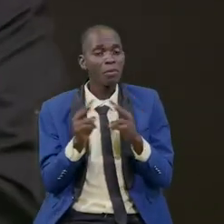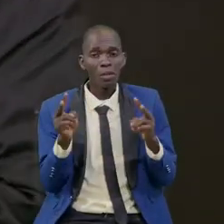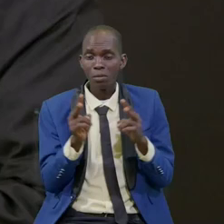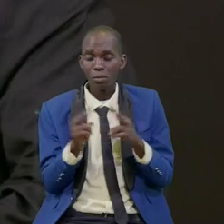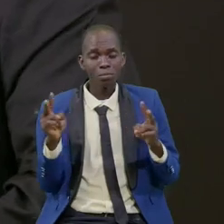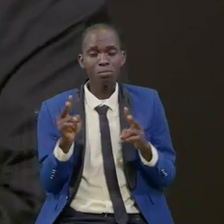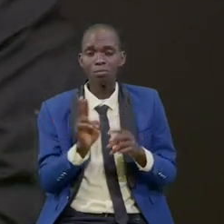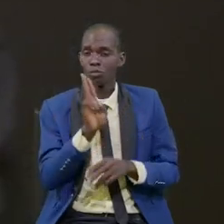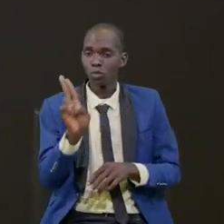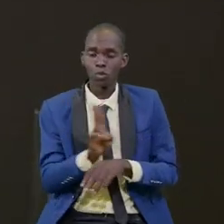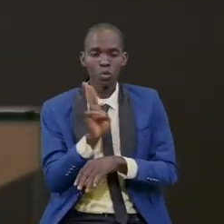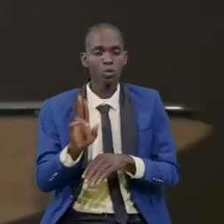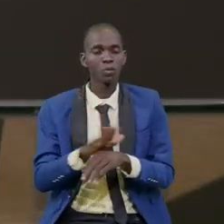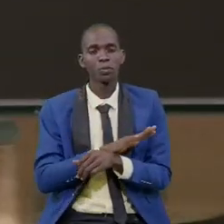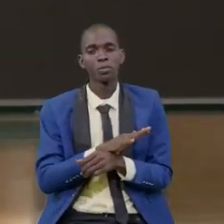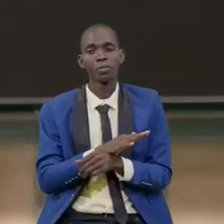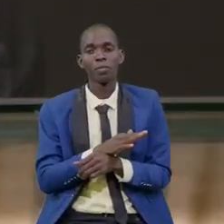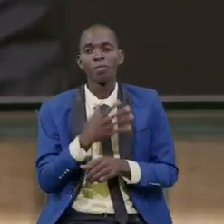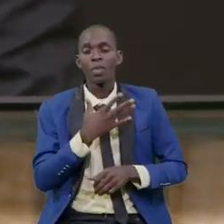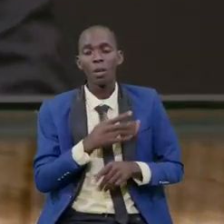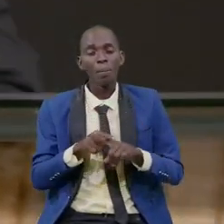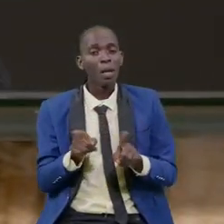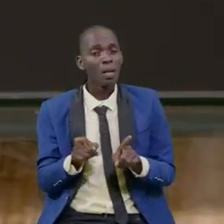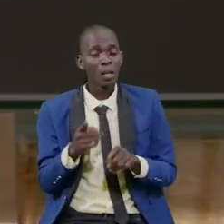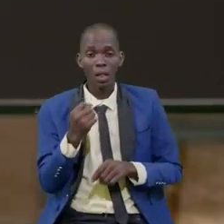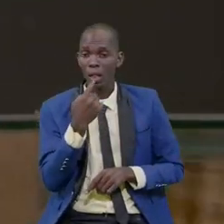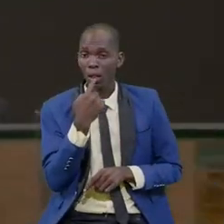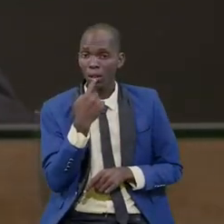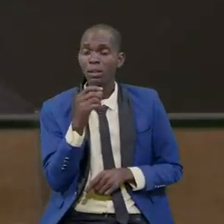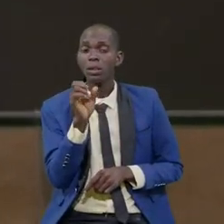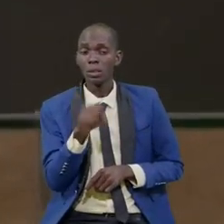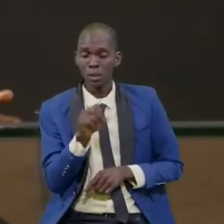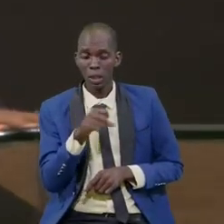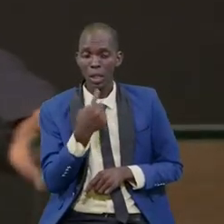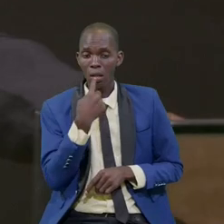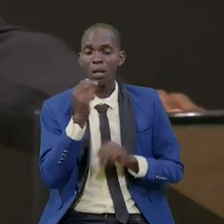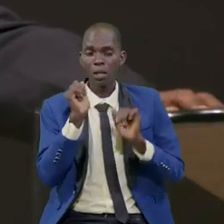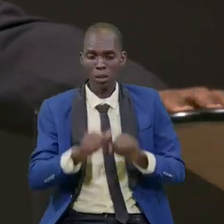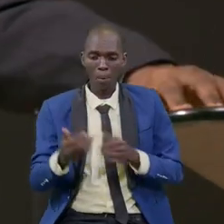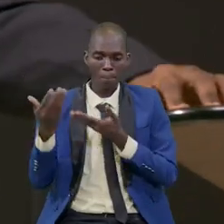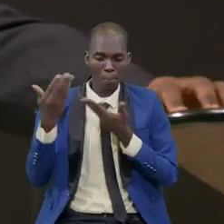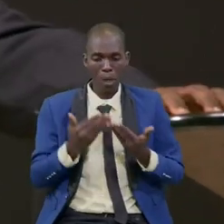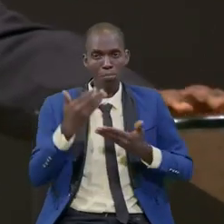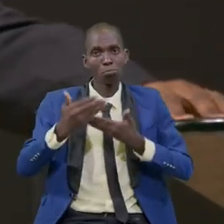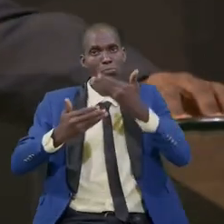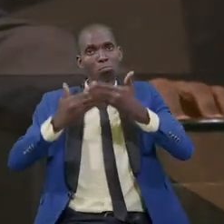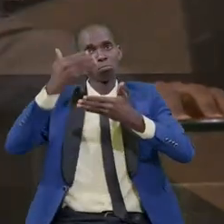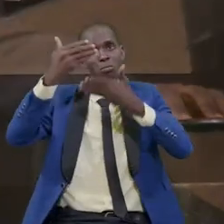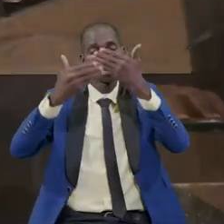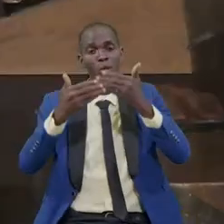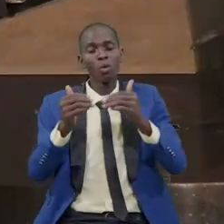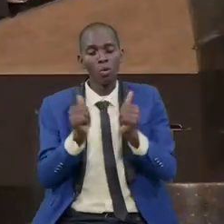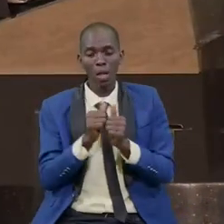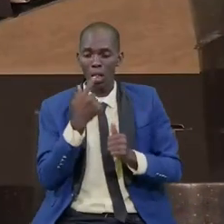c'est très indispensable. Mais la langue, quoi que cela puisse nous offrir le progrès, avec la